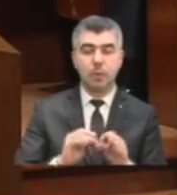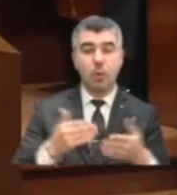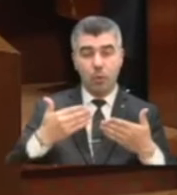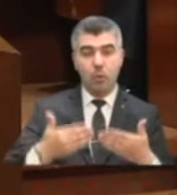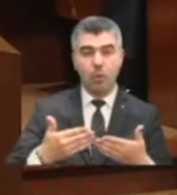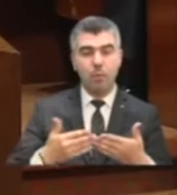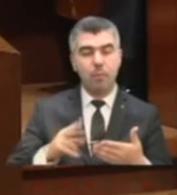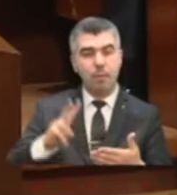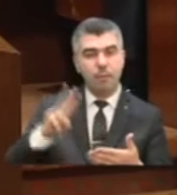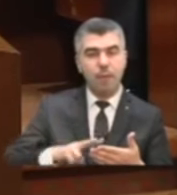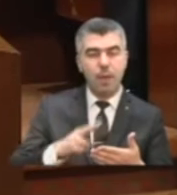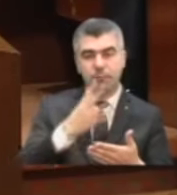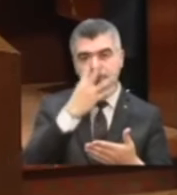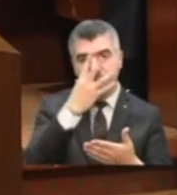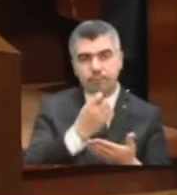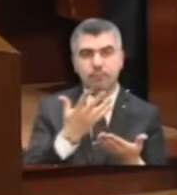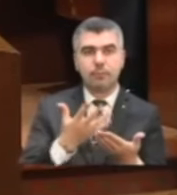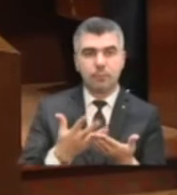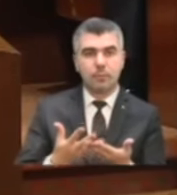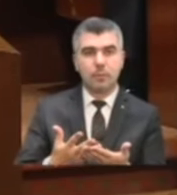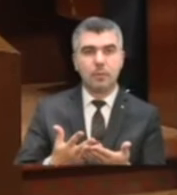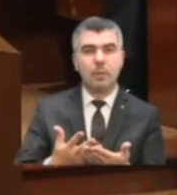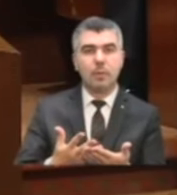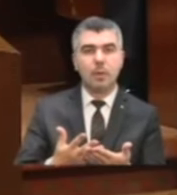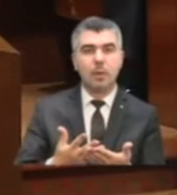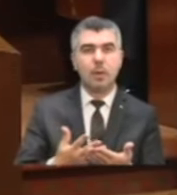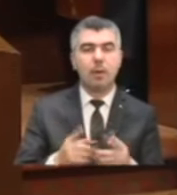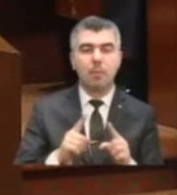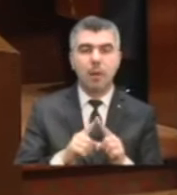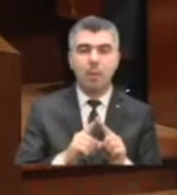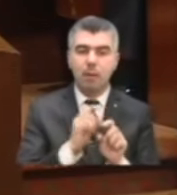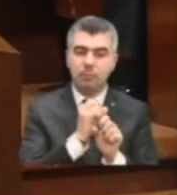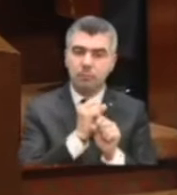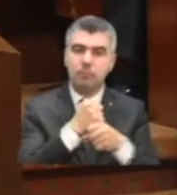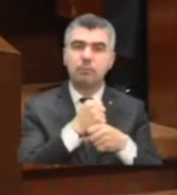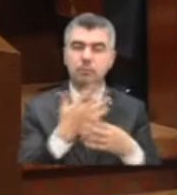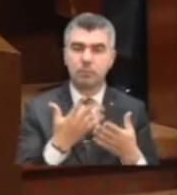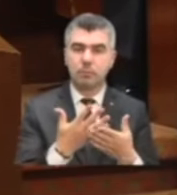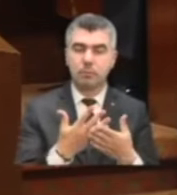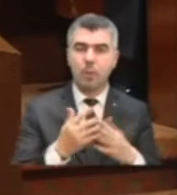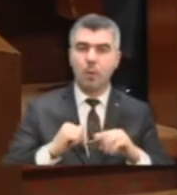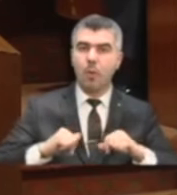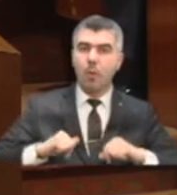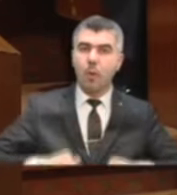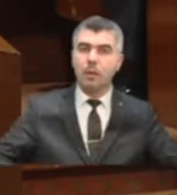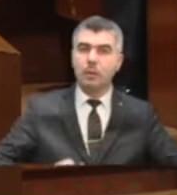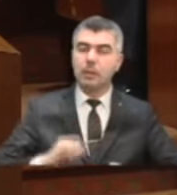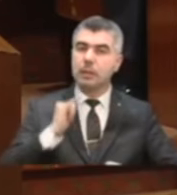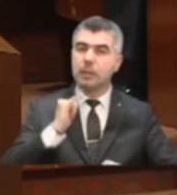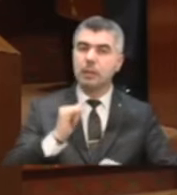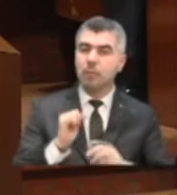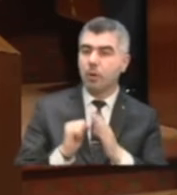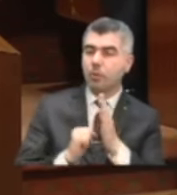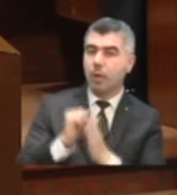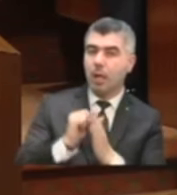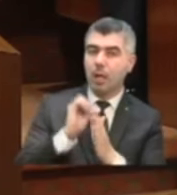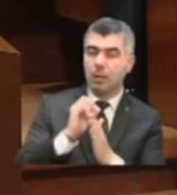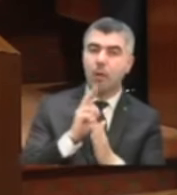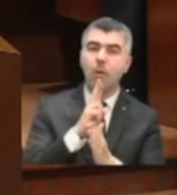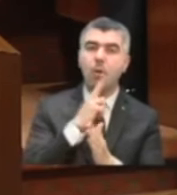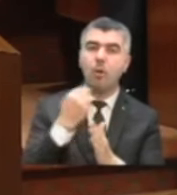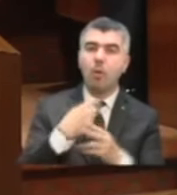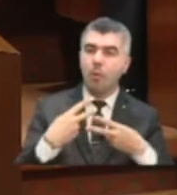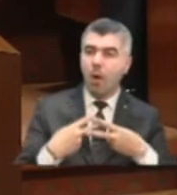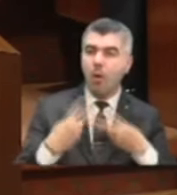قلقنا، الا نعبروا على قلقنا بصدد سكوتكم انتم، الوزير الذي ينتصر للحكومه الصامته التي لا